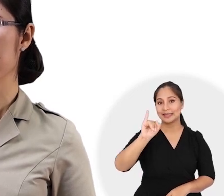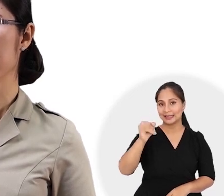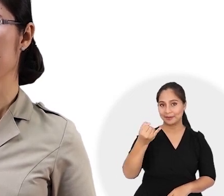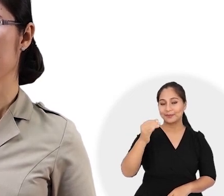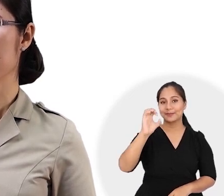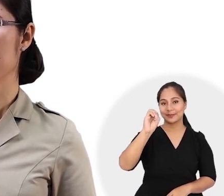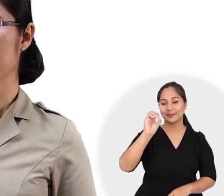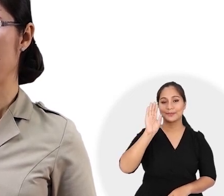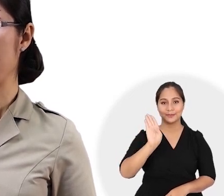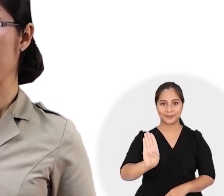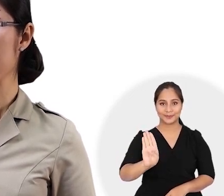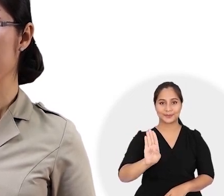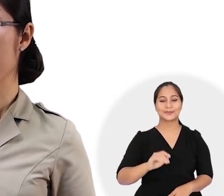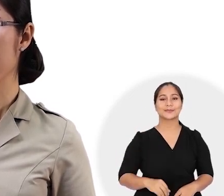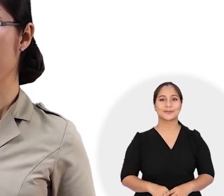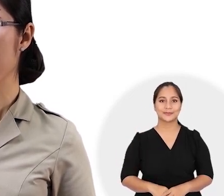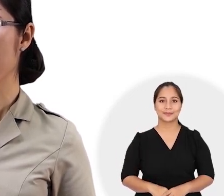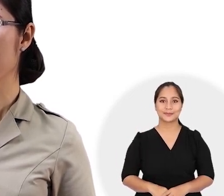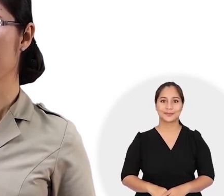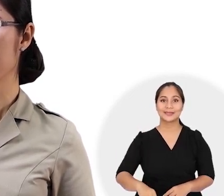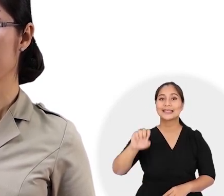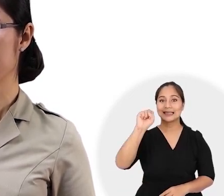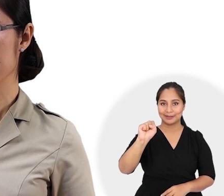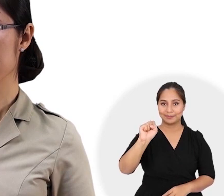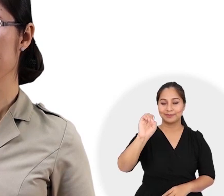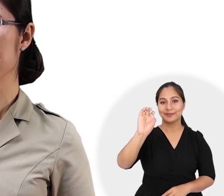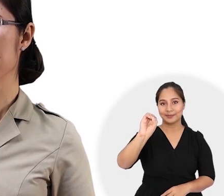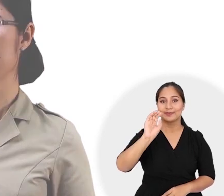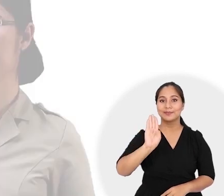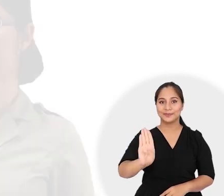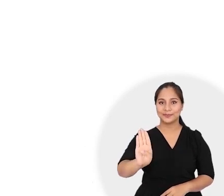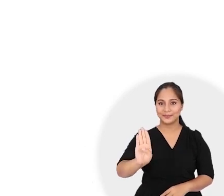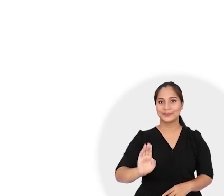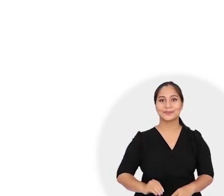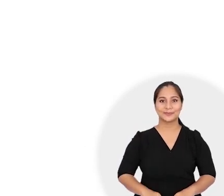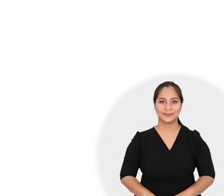จิบและคำศัพท์นี้อ่านว่าซิบ